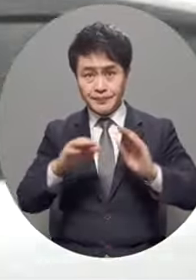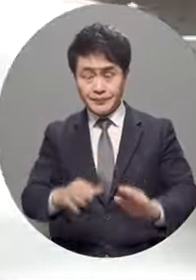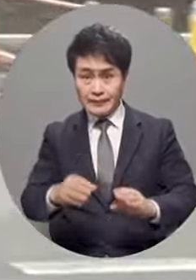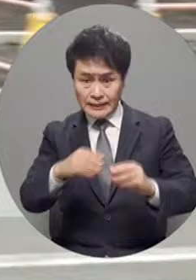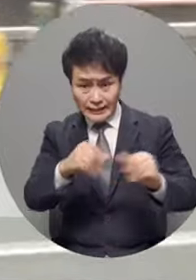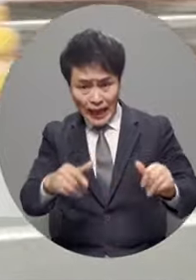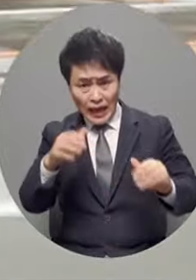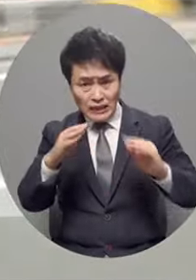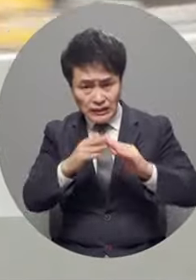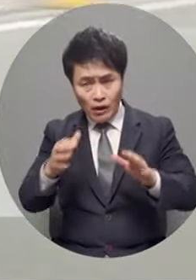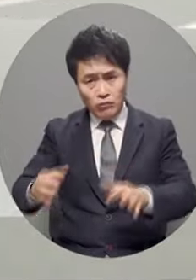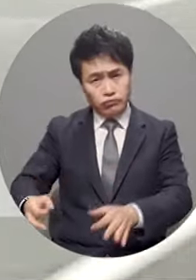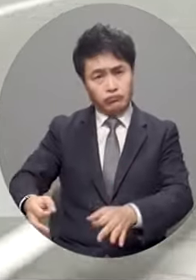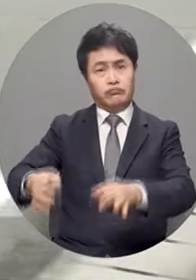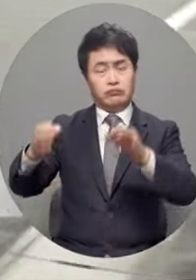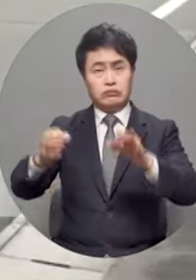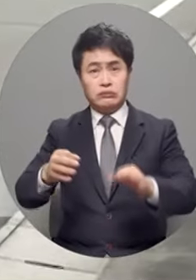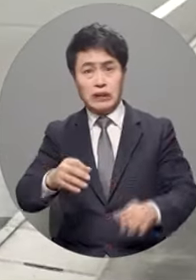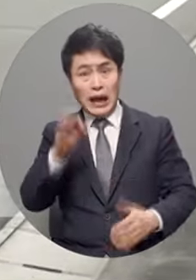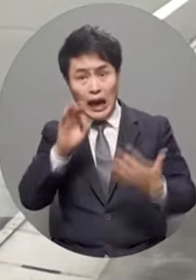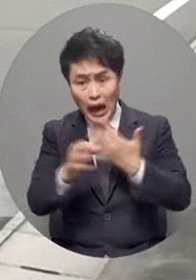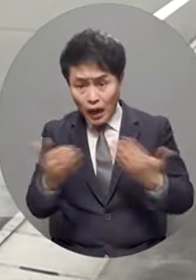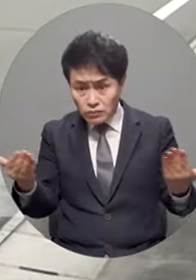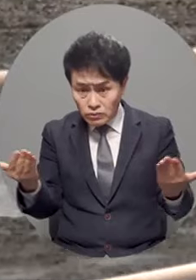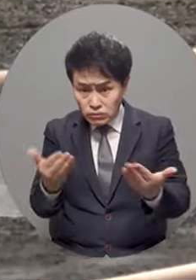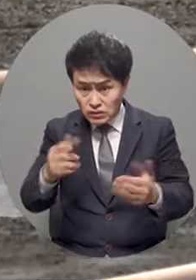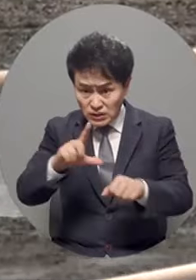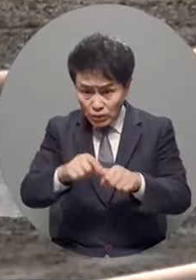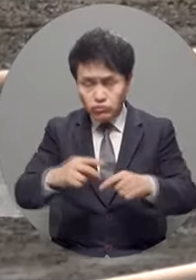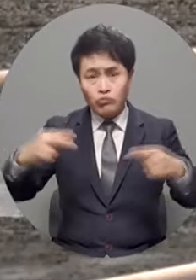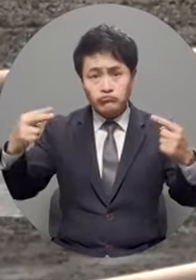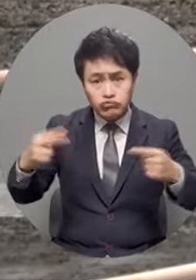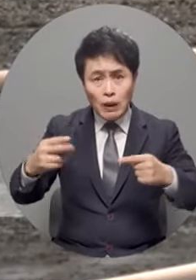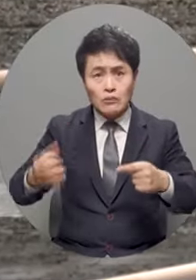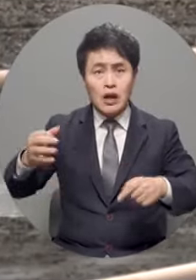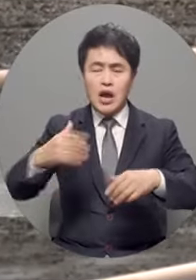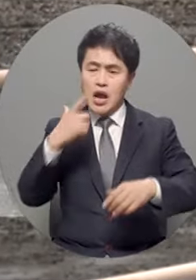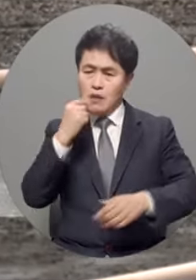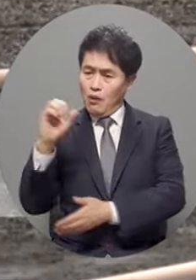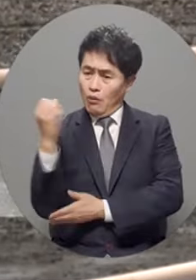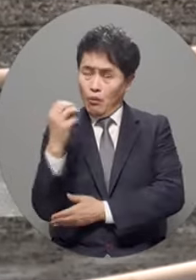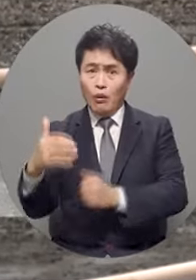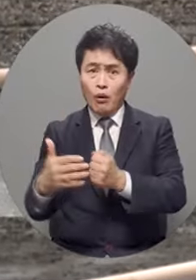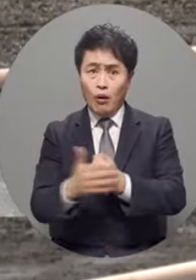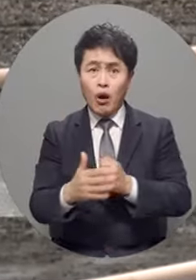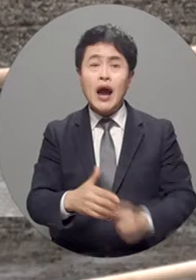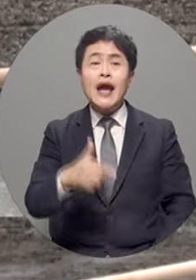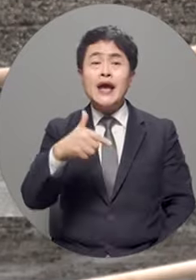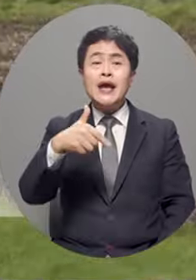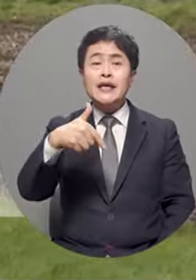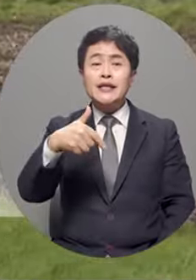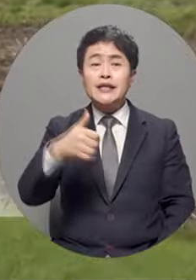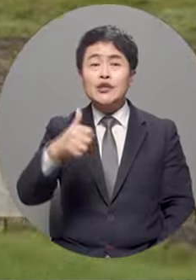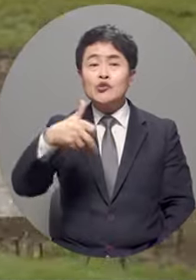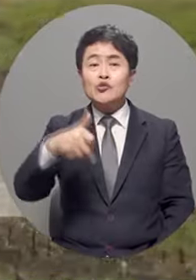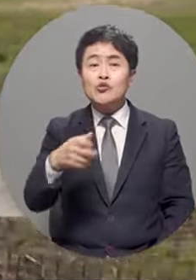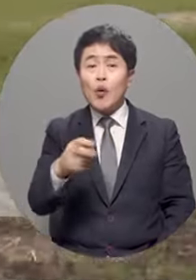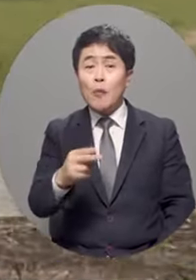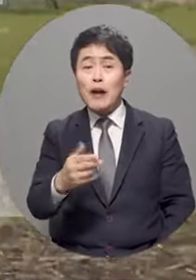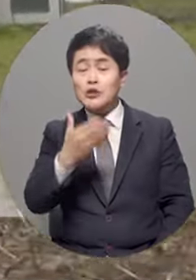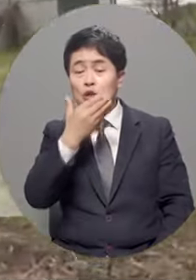땅값, 집값이 치솟고 아르바이트 시급도 두 배나 오르면서 일본 언론들은 기쿠요마치를 복권에 맞은